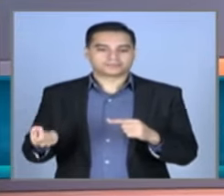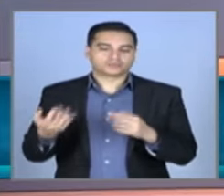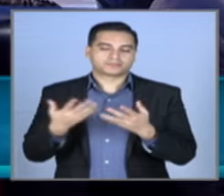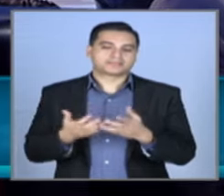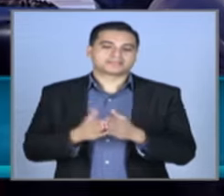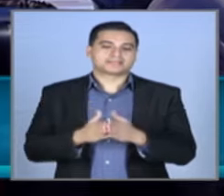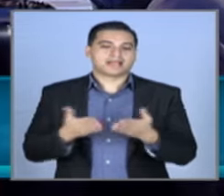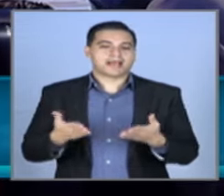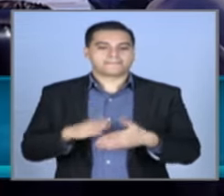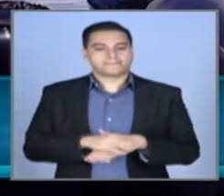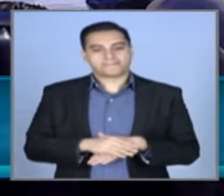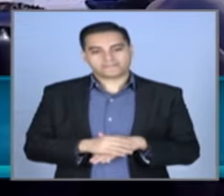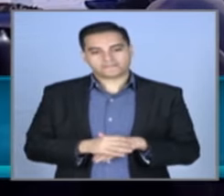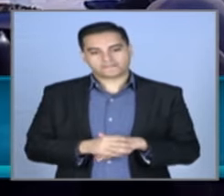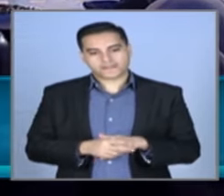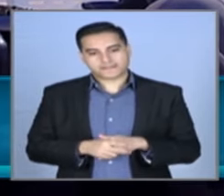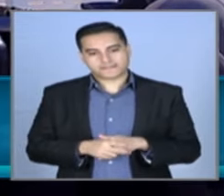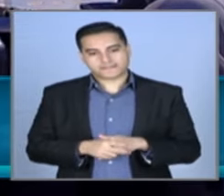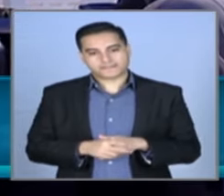ناقص 55 يساوي كام؟